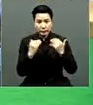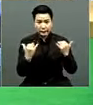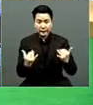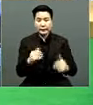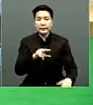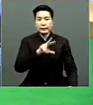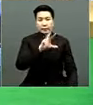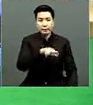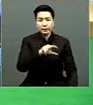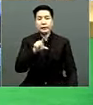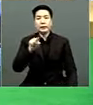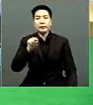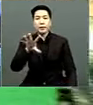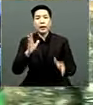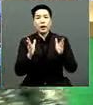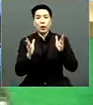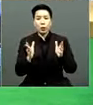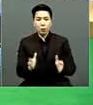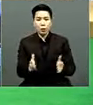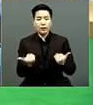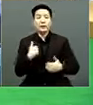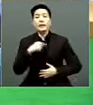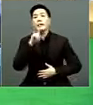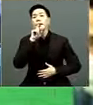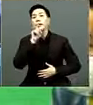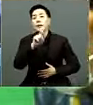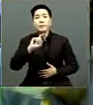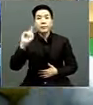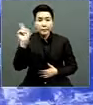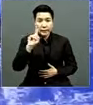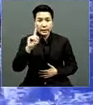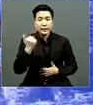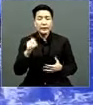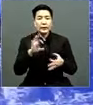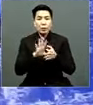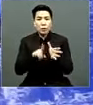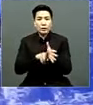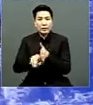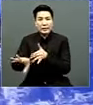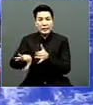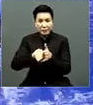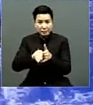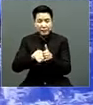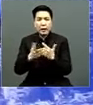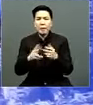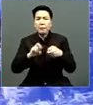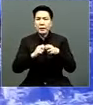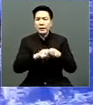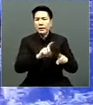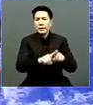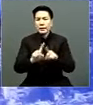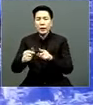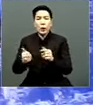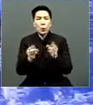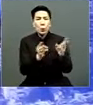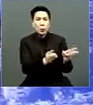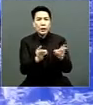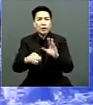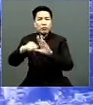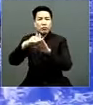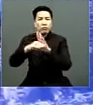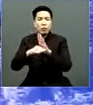ที่ 3,025 คนแต่คำถามที่ตามมานอกจากเรื่องของจำนวนผู้ติดเชื้อเรื่องของสถานการณ์ต่างๆเรื่องมาตรการต่างๆ